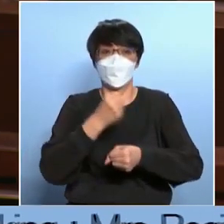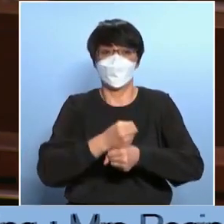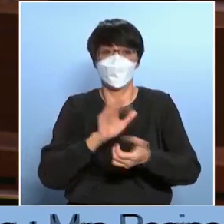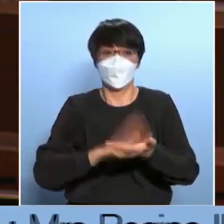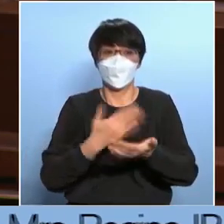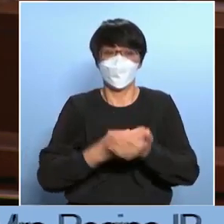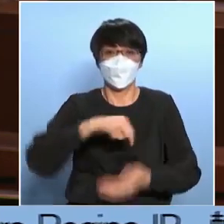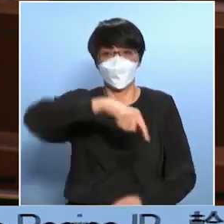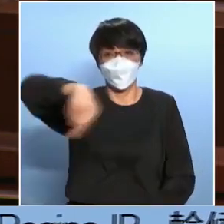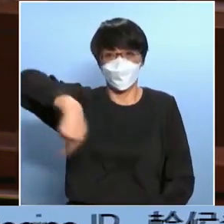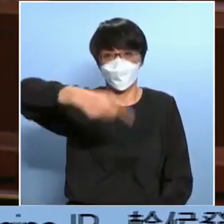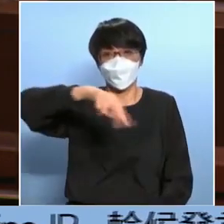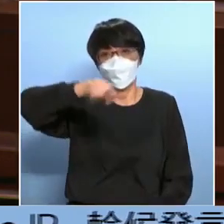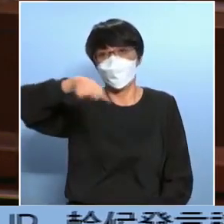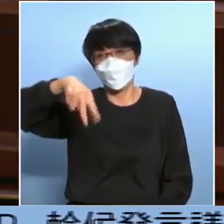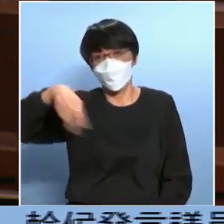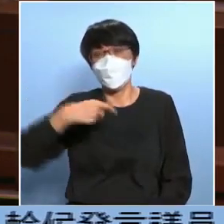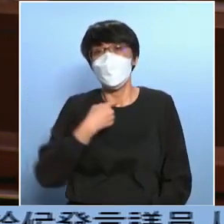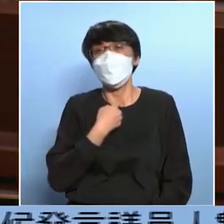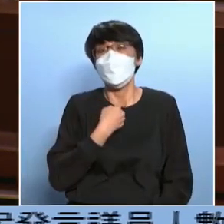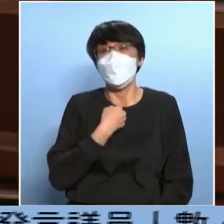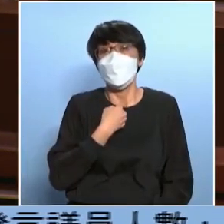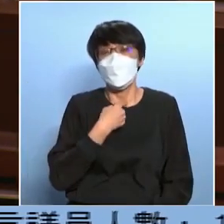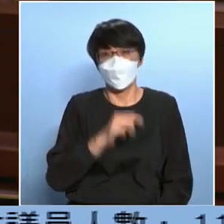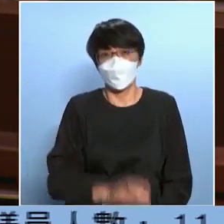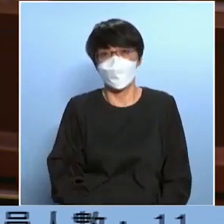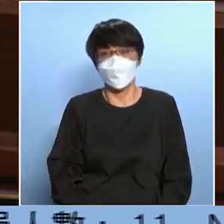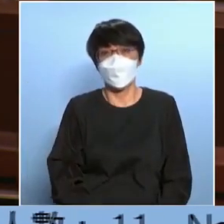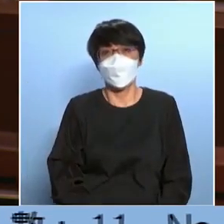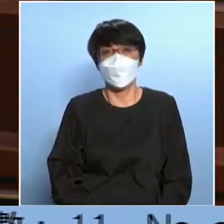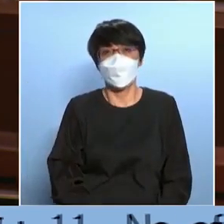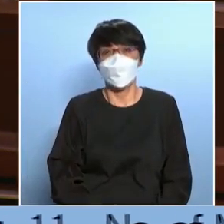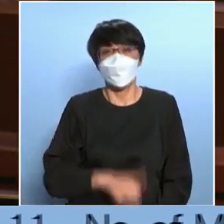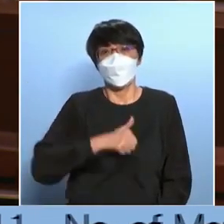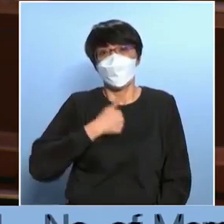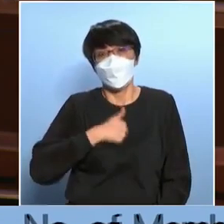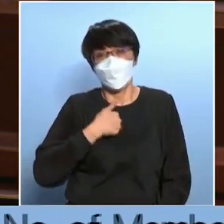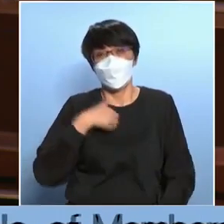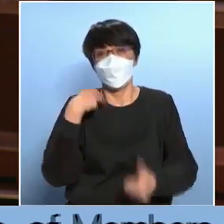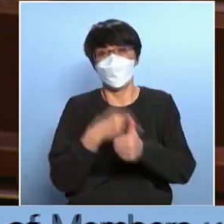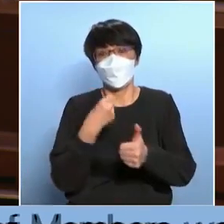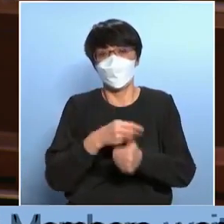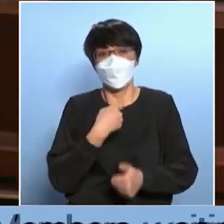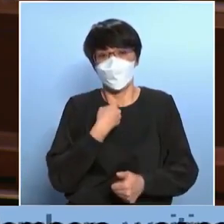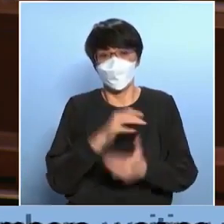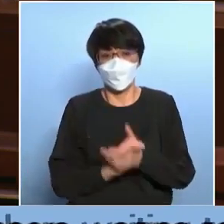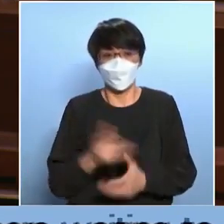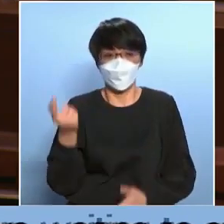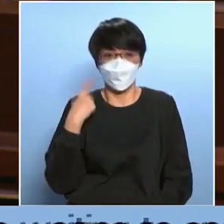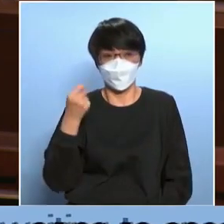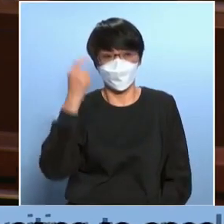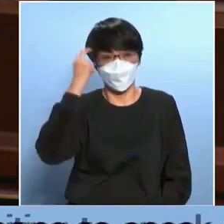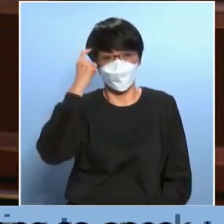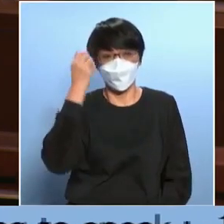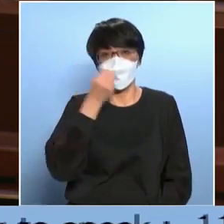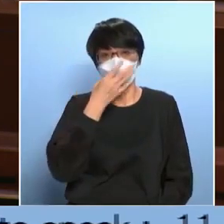要找地方，同埋都要足夠的教授人員等等。最近我亦都知道，譬如港